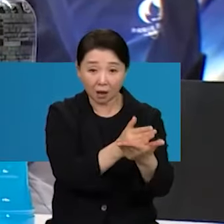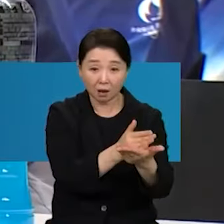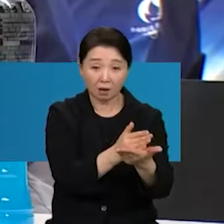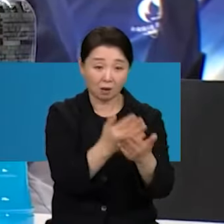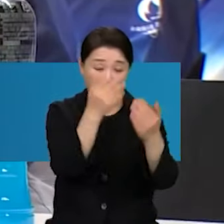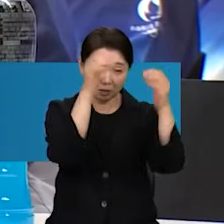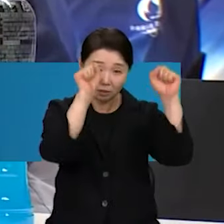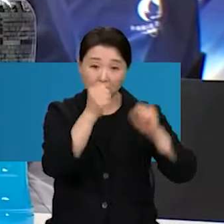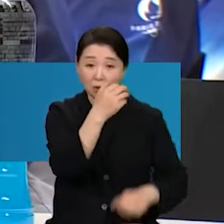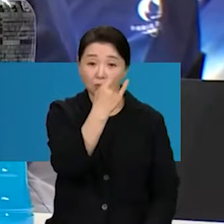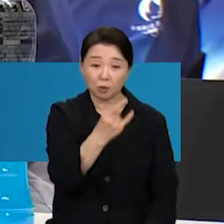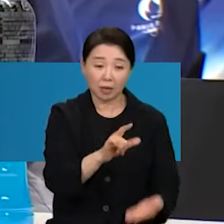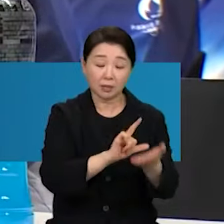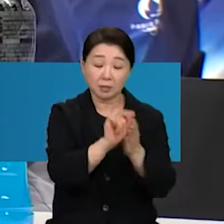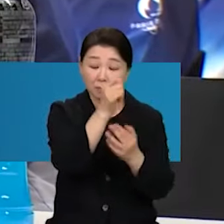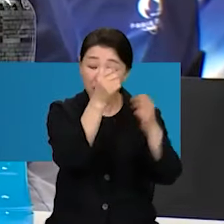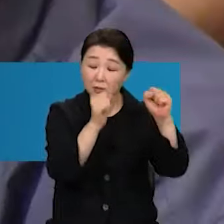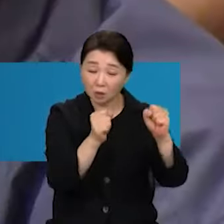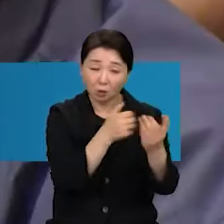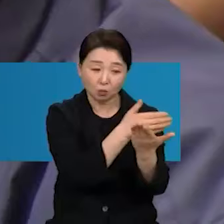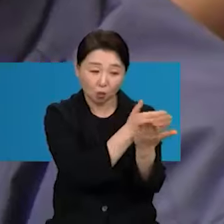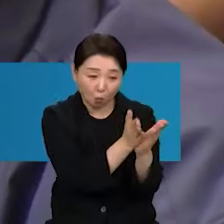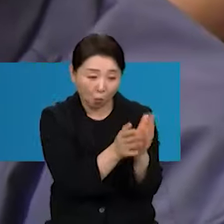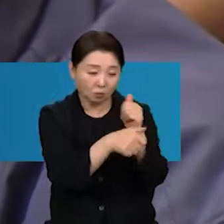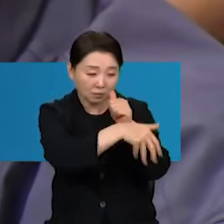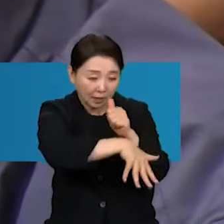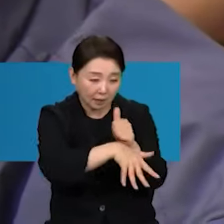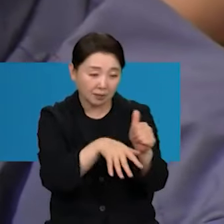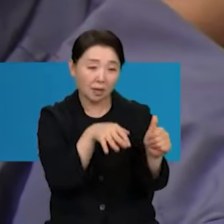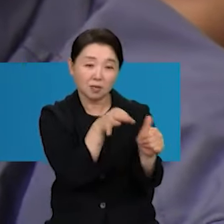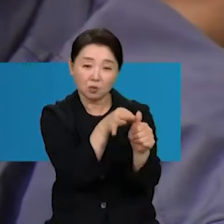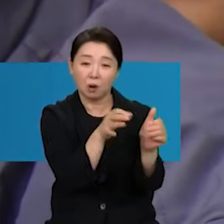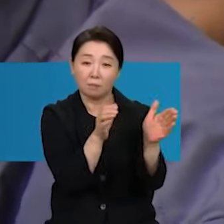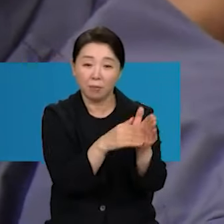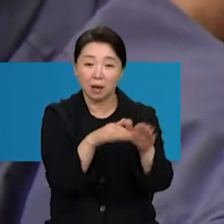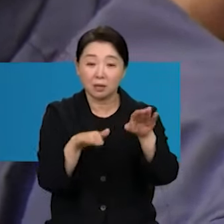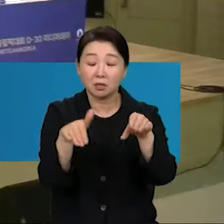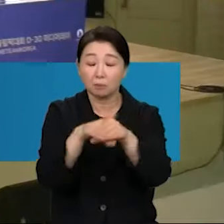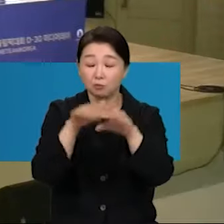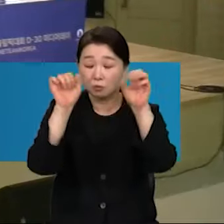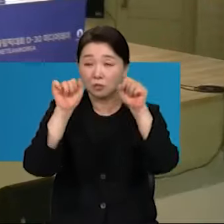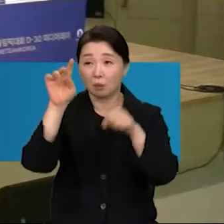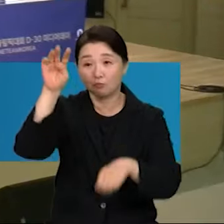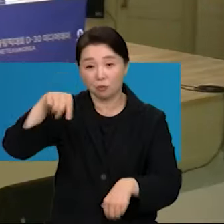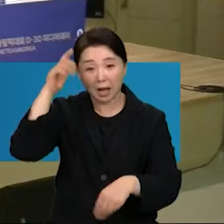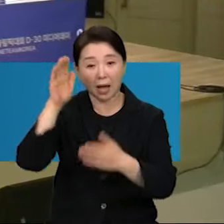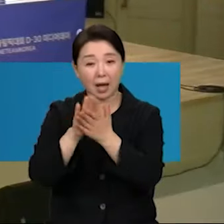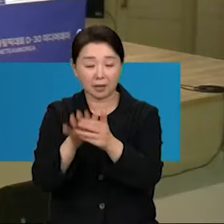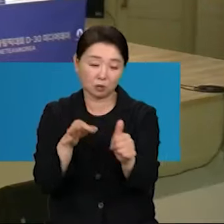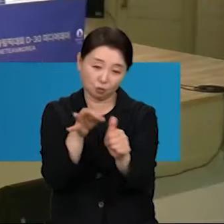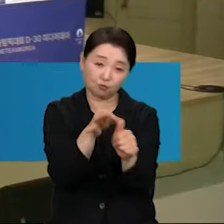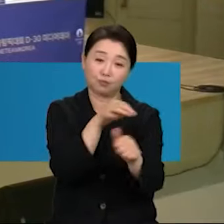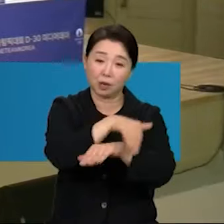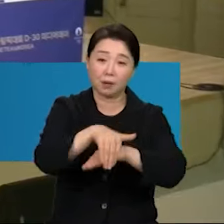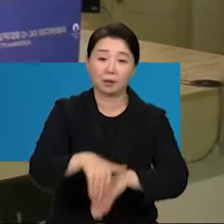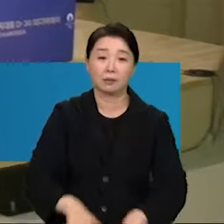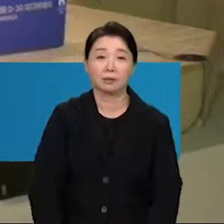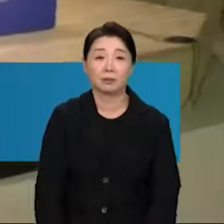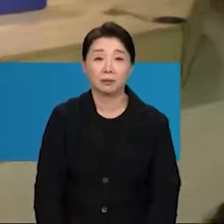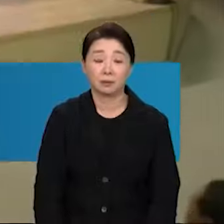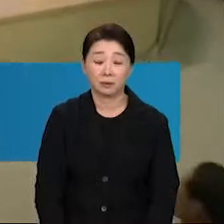체육회가 지방체육회와 종목단체에 지원해온 예산을 이젠 문체부가 직접 집행하겠다고 말했습니다.